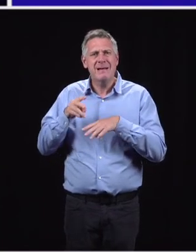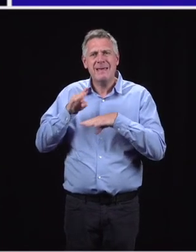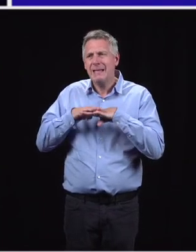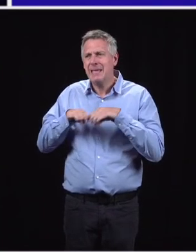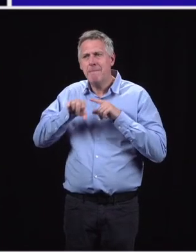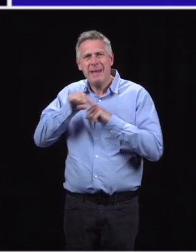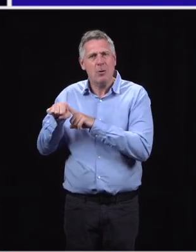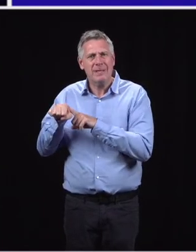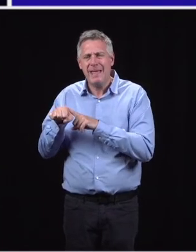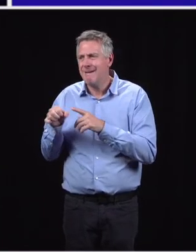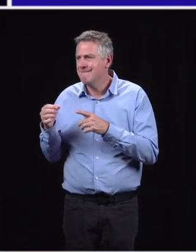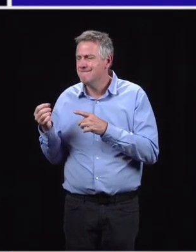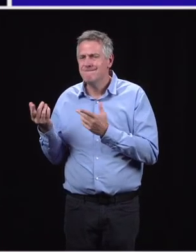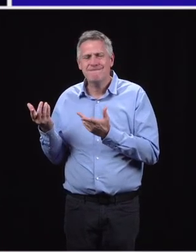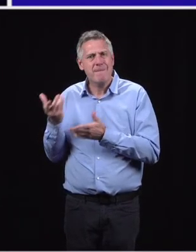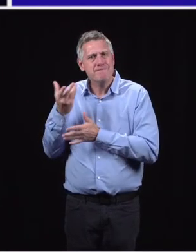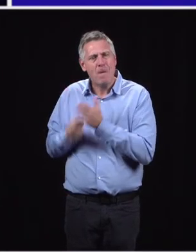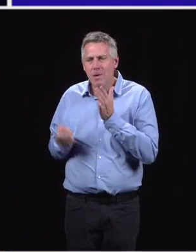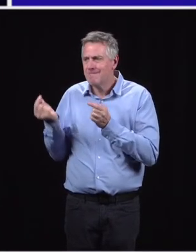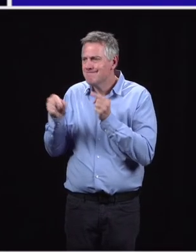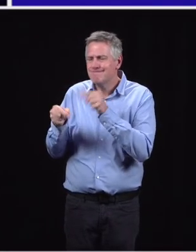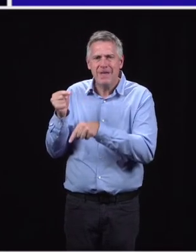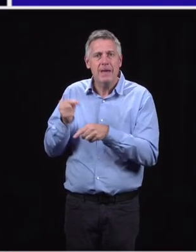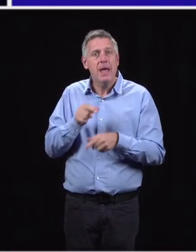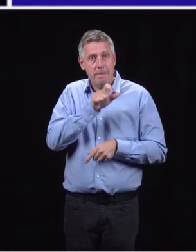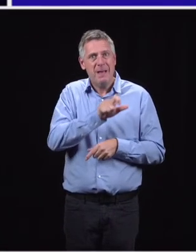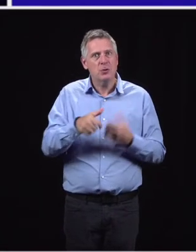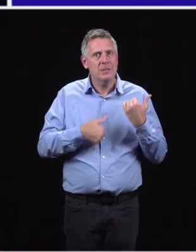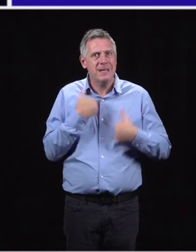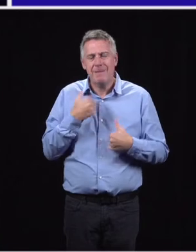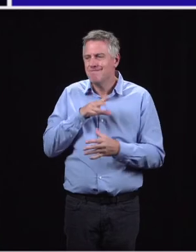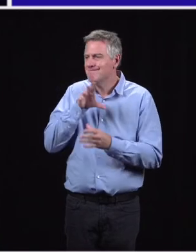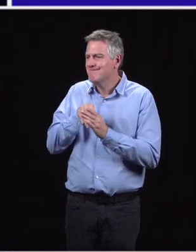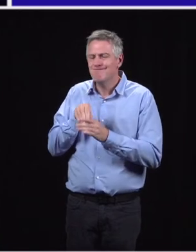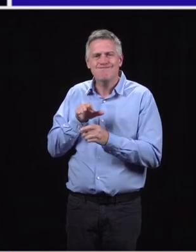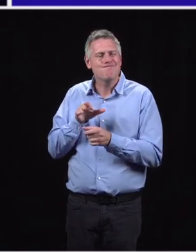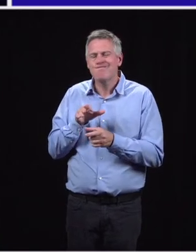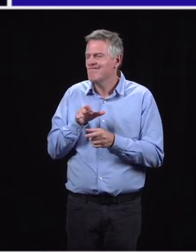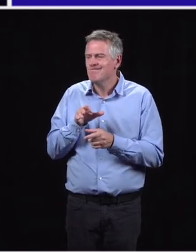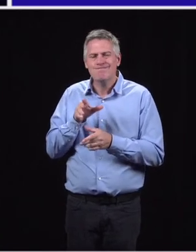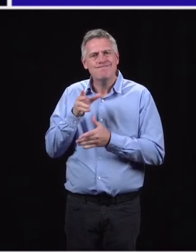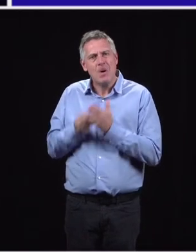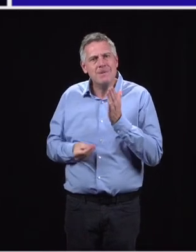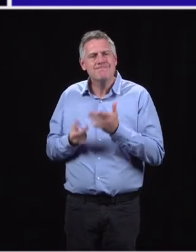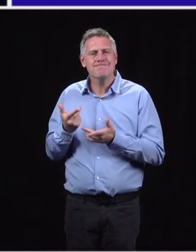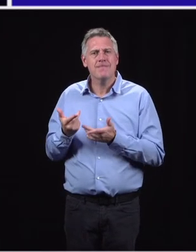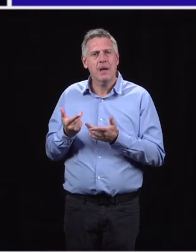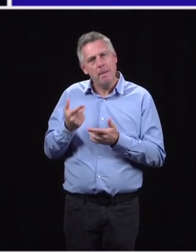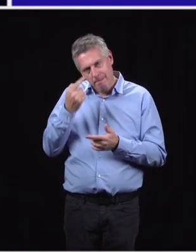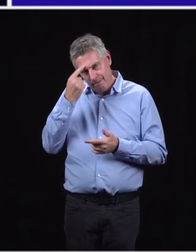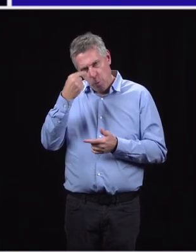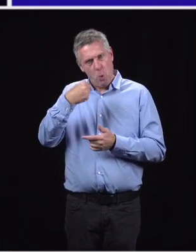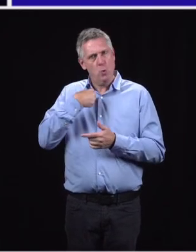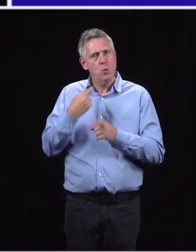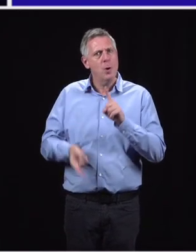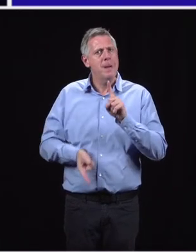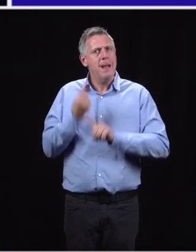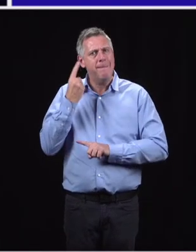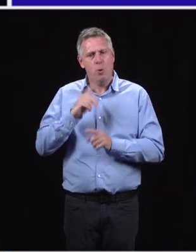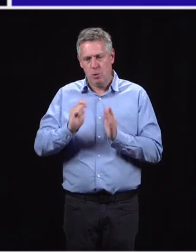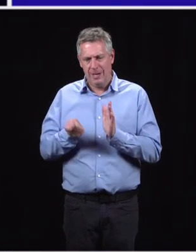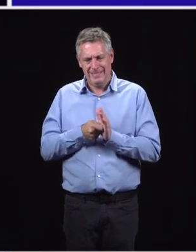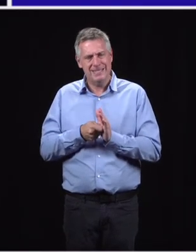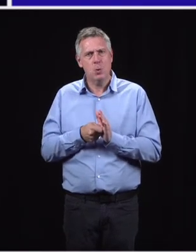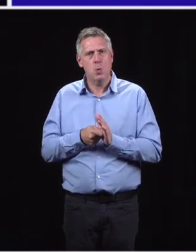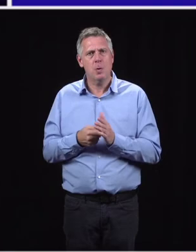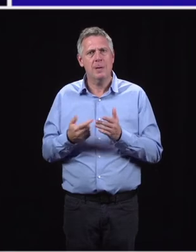les personnes en situation de handicap donc pour nous c'était important de lancer cette édition là